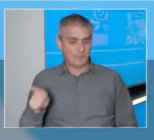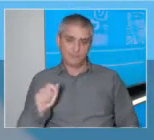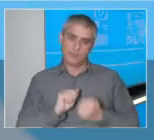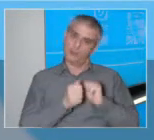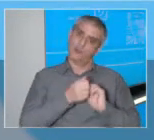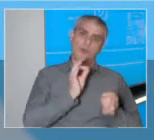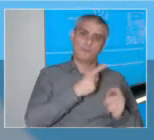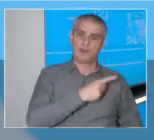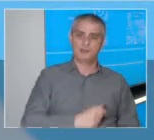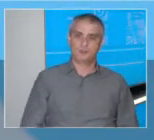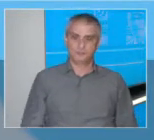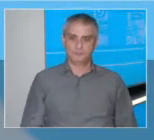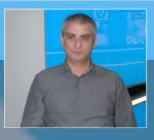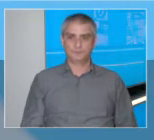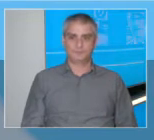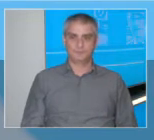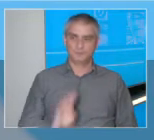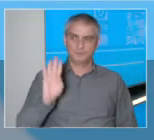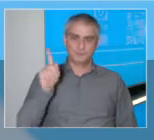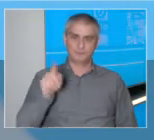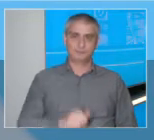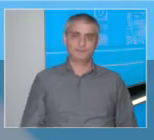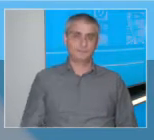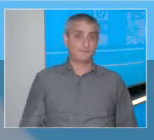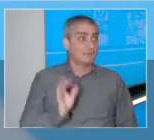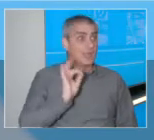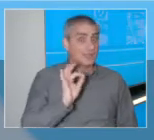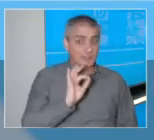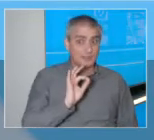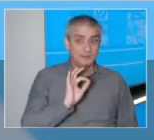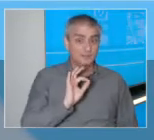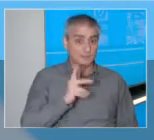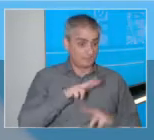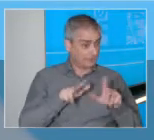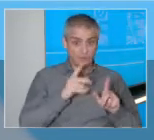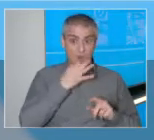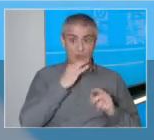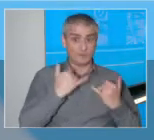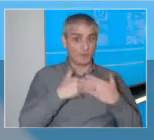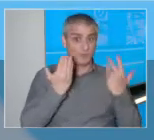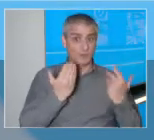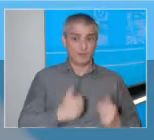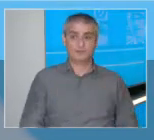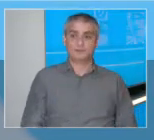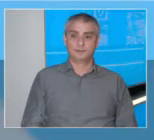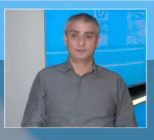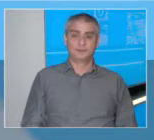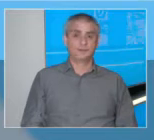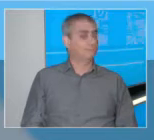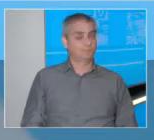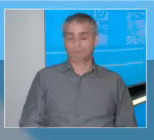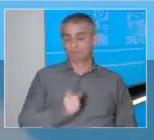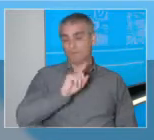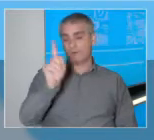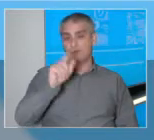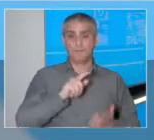או הפרקליטות? נתניהו. עדיין? אני חושב ש... מצבו לא הוטב הבוקר? לא,